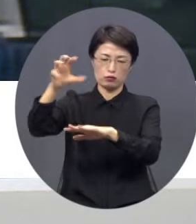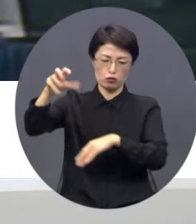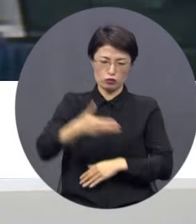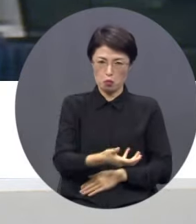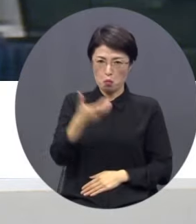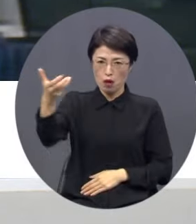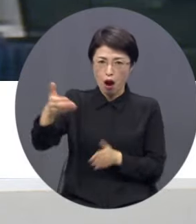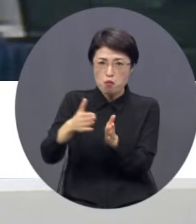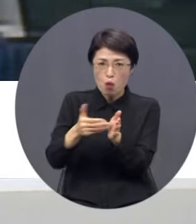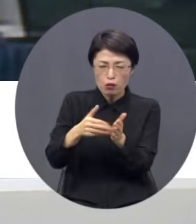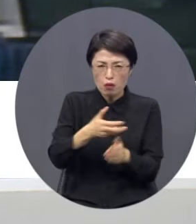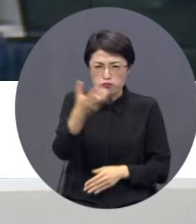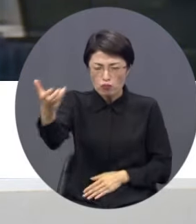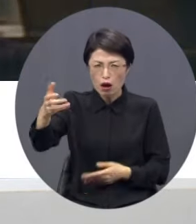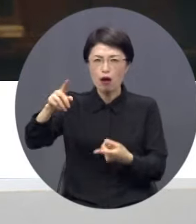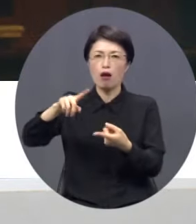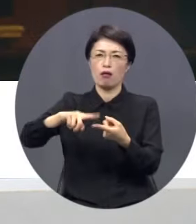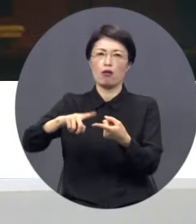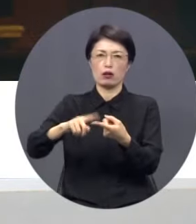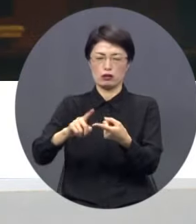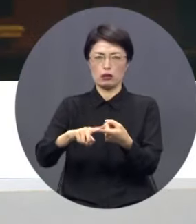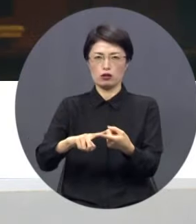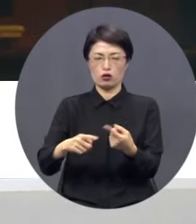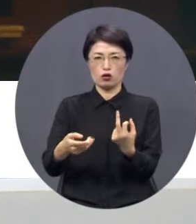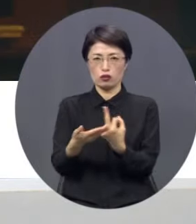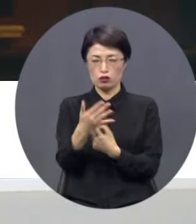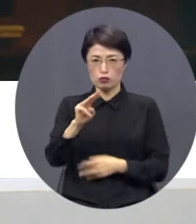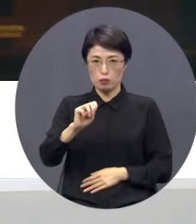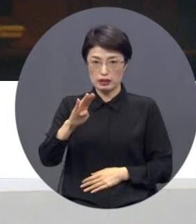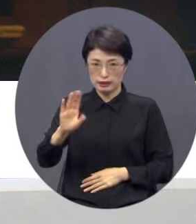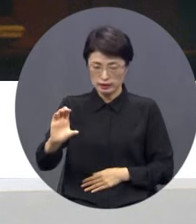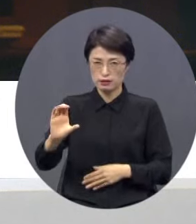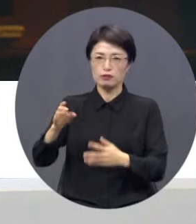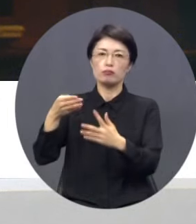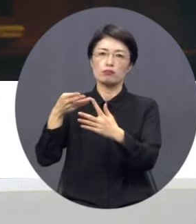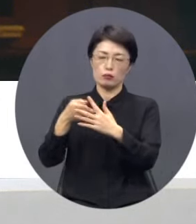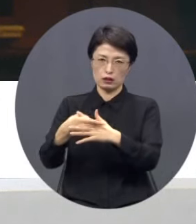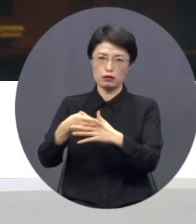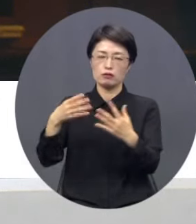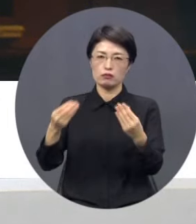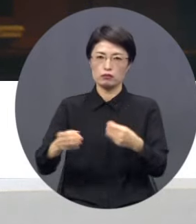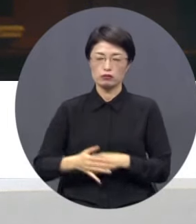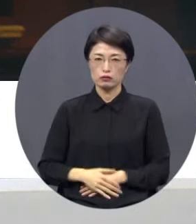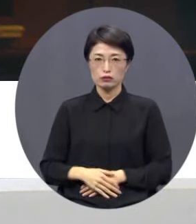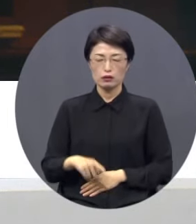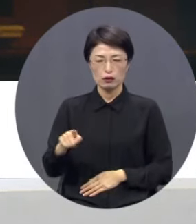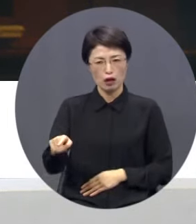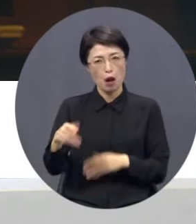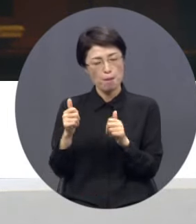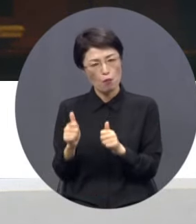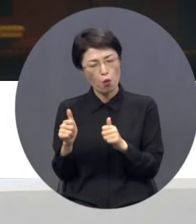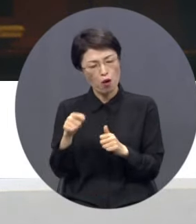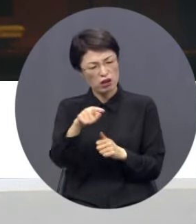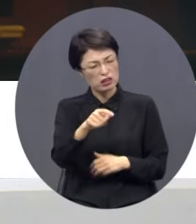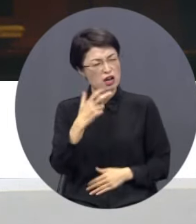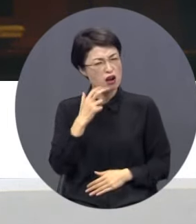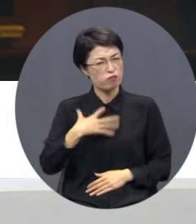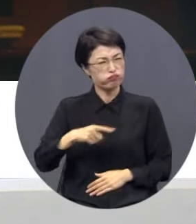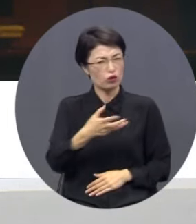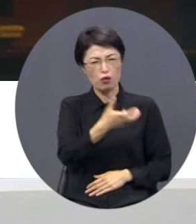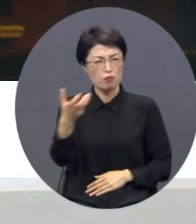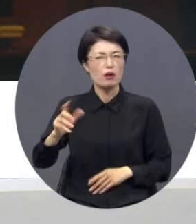MBC 취재로 밝혀졌습니다. 이송한 업체와 관계자들이 재판에 넘겨졌는데 법원은 고의로 보기